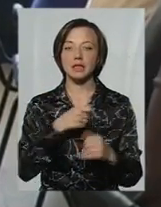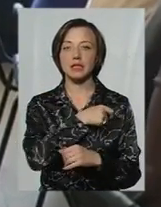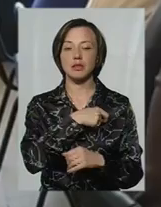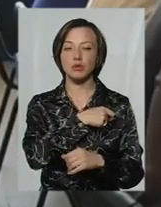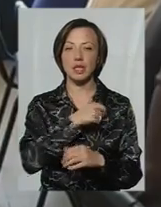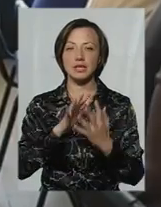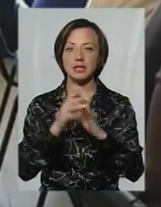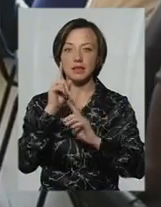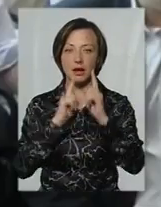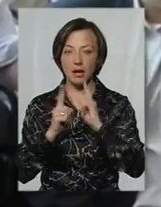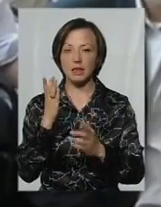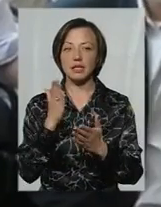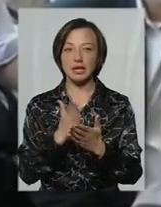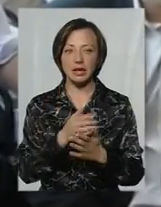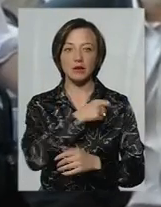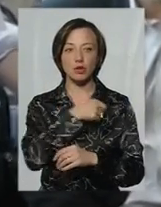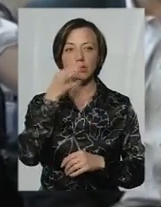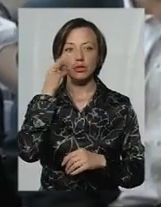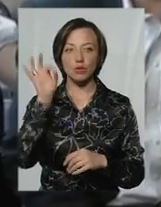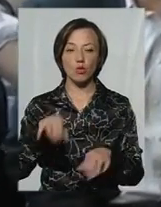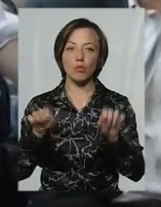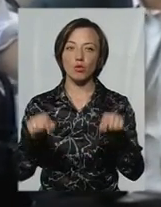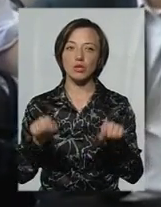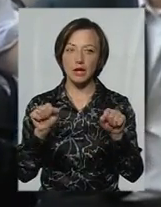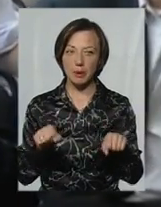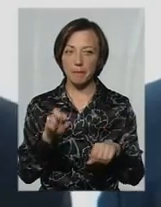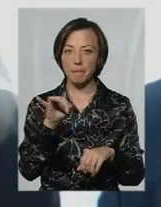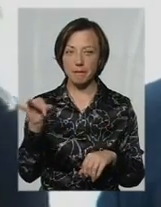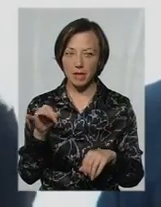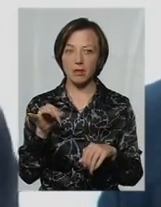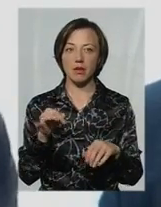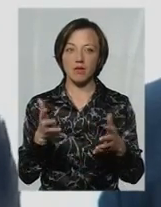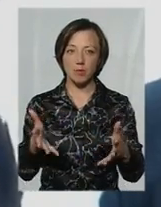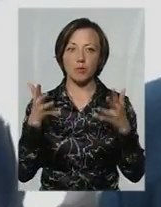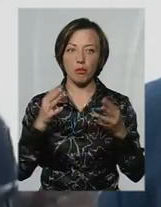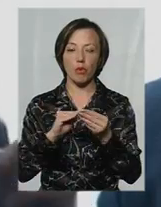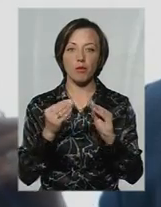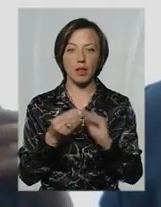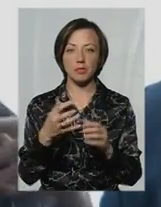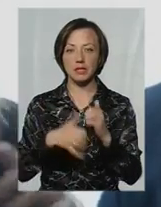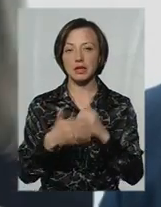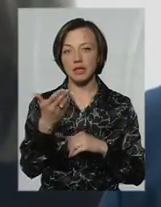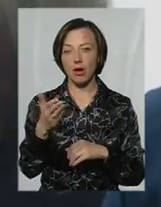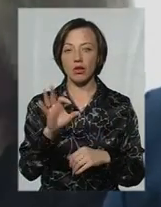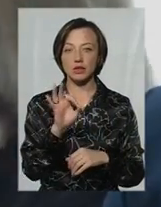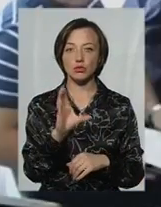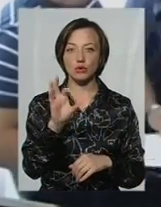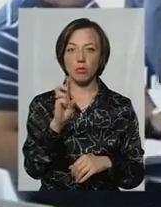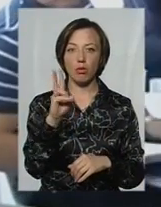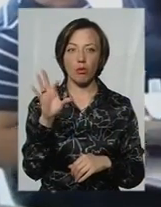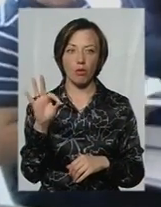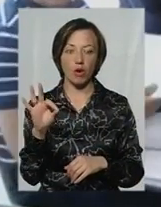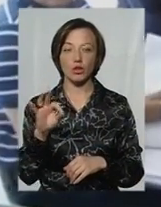Лісогринівецької сільради є обранці з досвідом, які гіпотетично могли б пролити світло на проблему. Серед них, наприклад, і Олександр Собко.